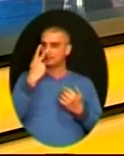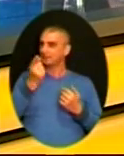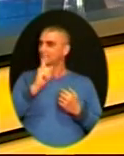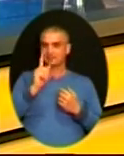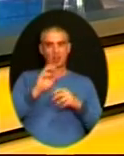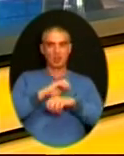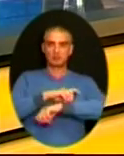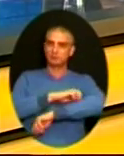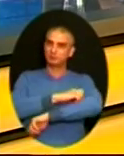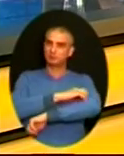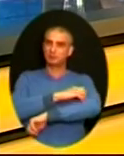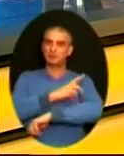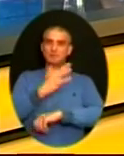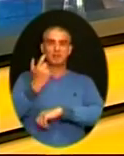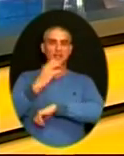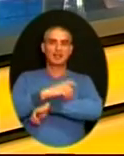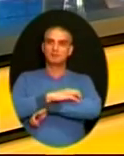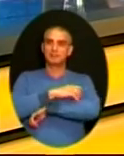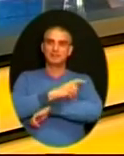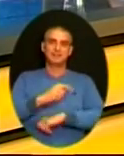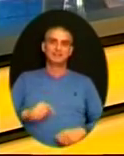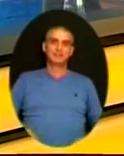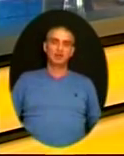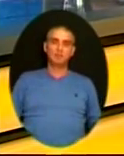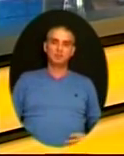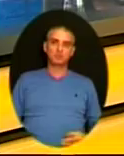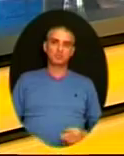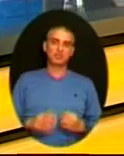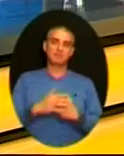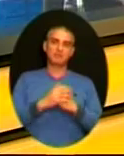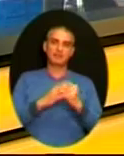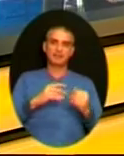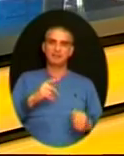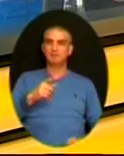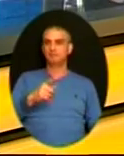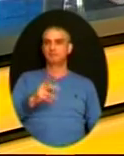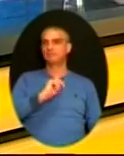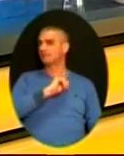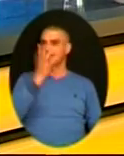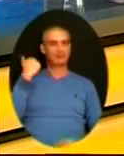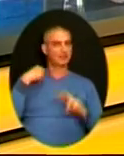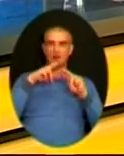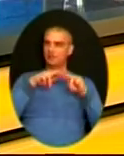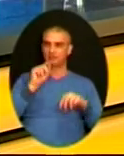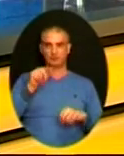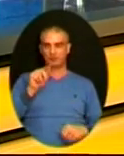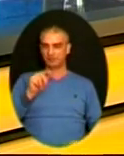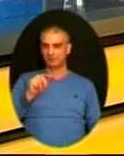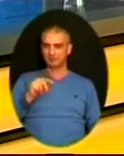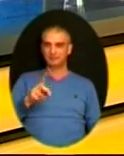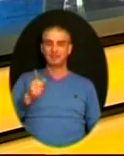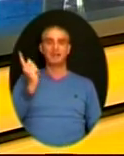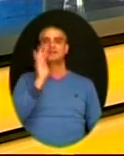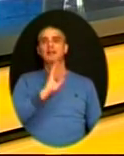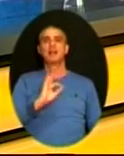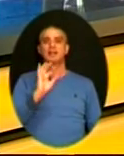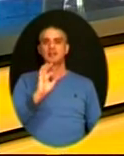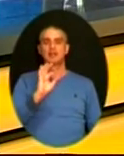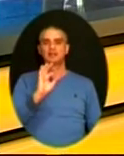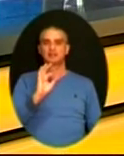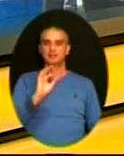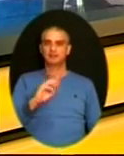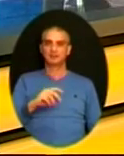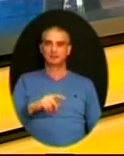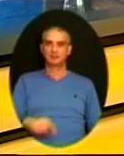לא פשפשים, כמה חברים. כמה פשפשים גייסו לא כדי להפוך אדם לעד מדינה. זה מקקים, את זה אף אחד לא היה שורד. בכל מקרה, אני